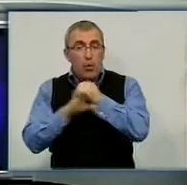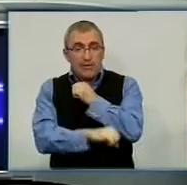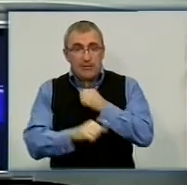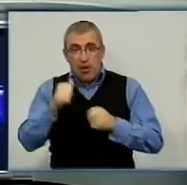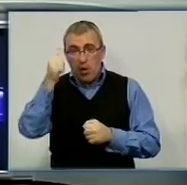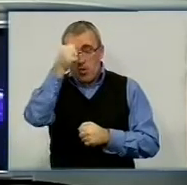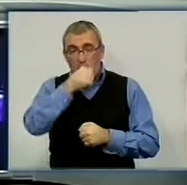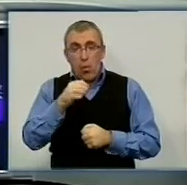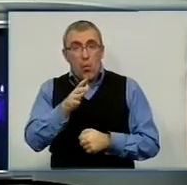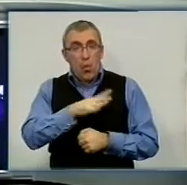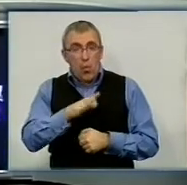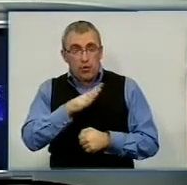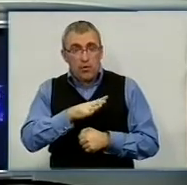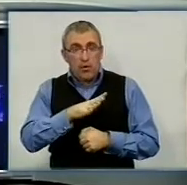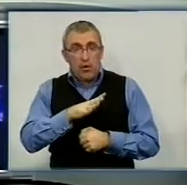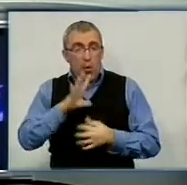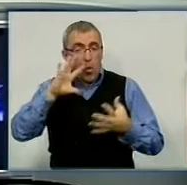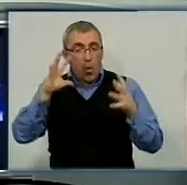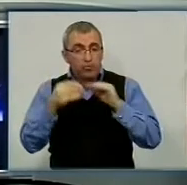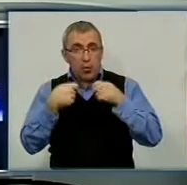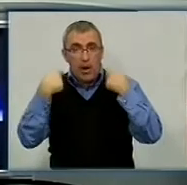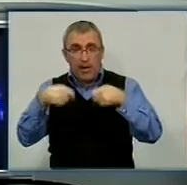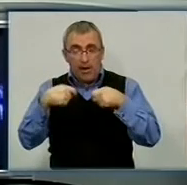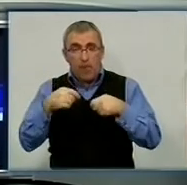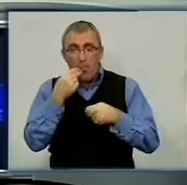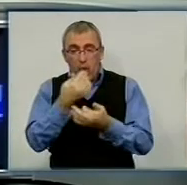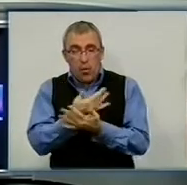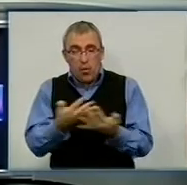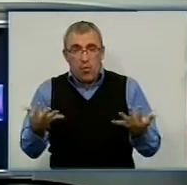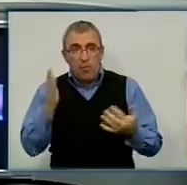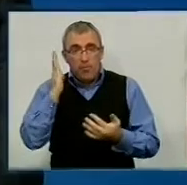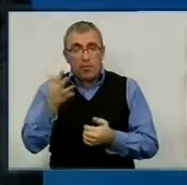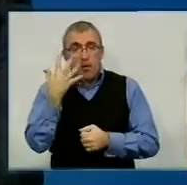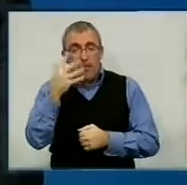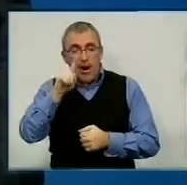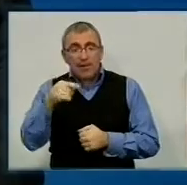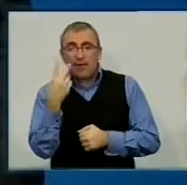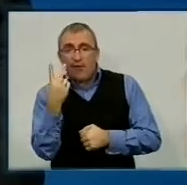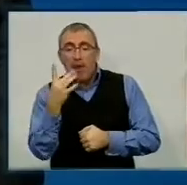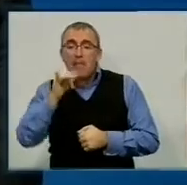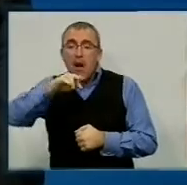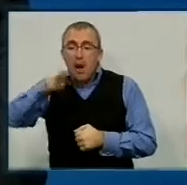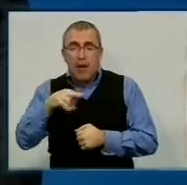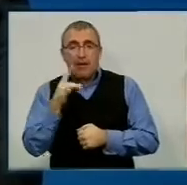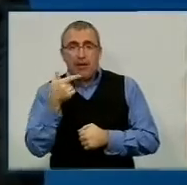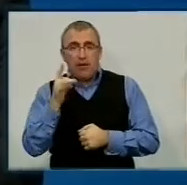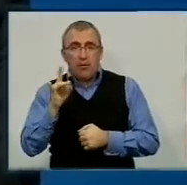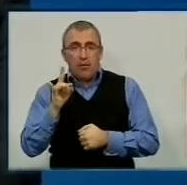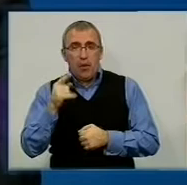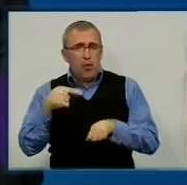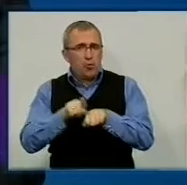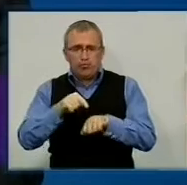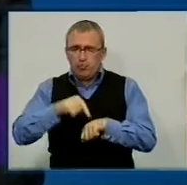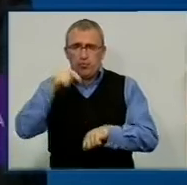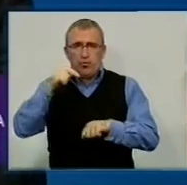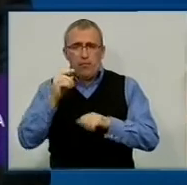десь очікуємо що Обсяг реалізації продовольчих товарів буде становити 5,2 млрда грн Тобто це досить суттєвий